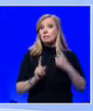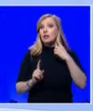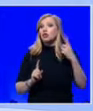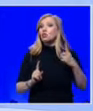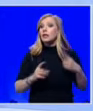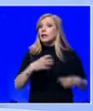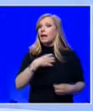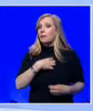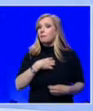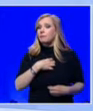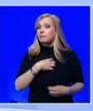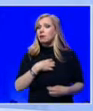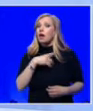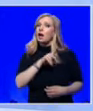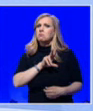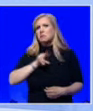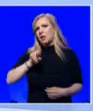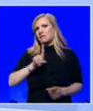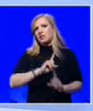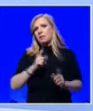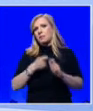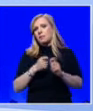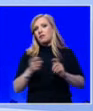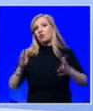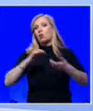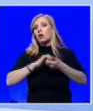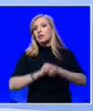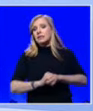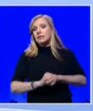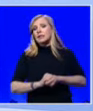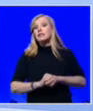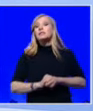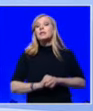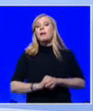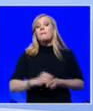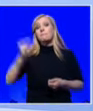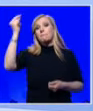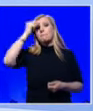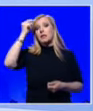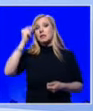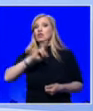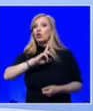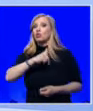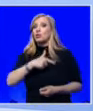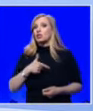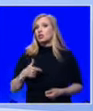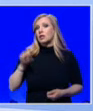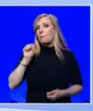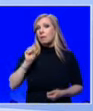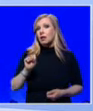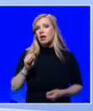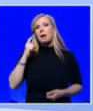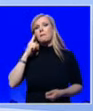Ами победителите от ГЕРБ заявяват, че те никога няма да направят коалиционно правителство с Българска социалистическа партия. Предполагам, че на